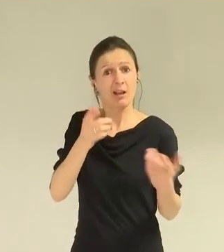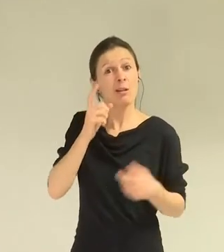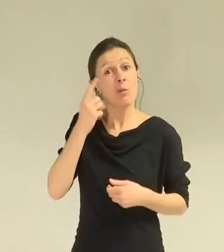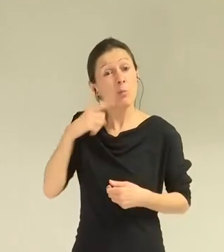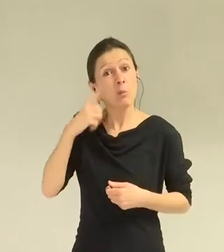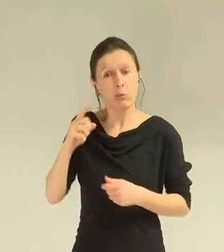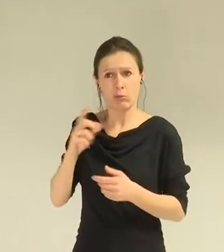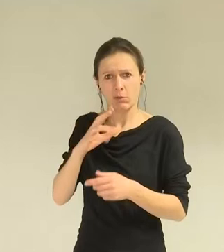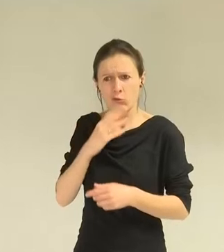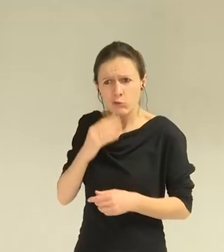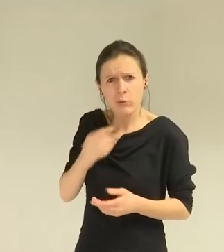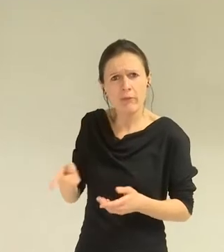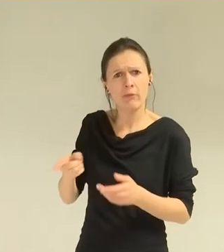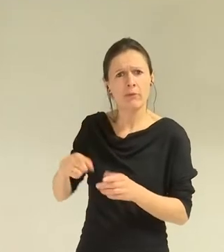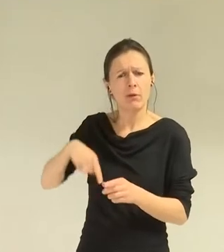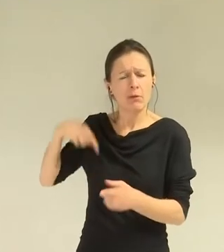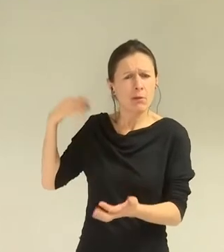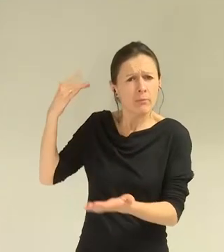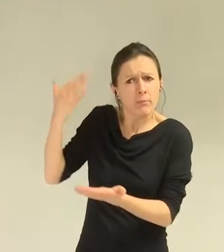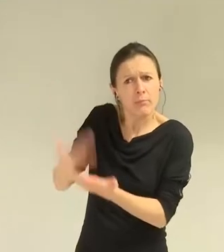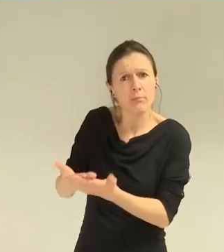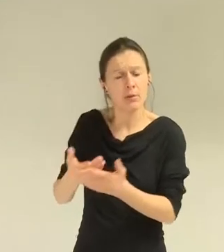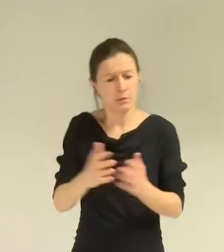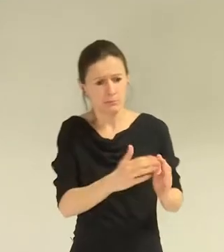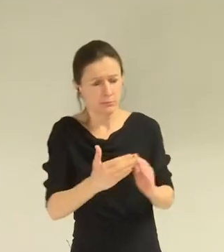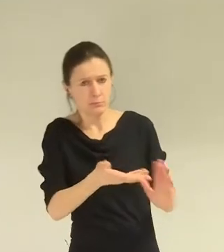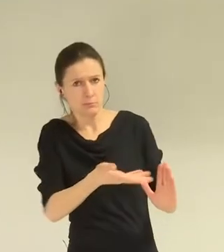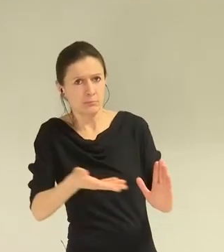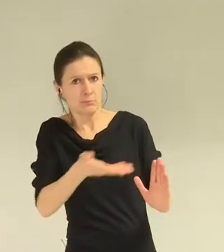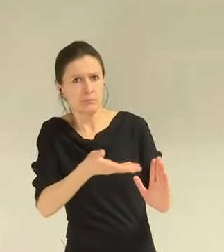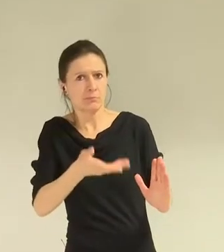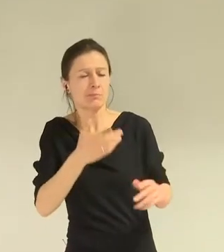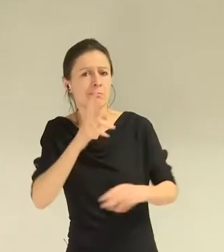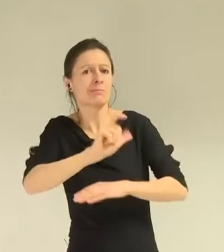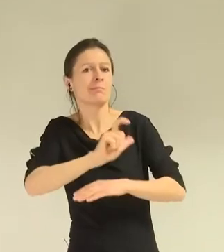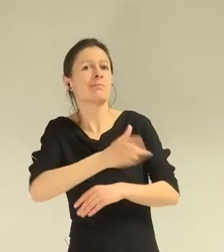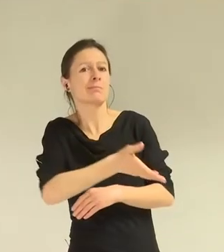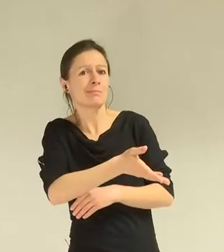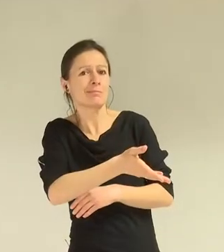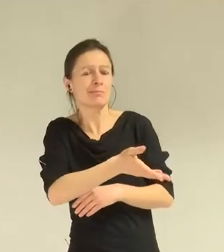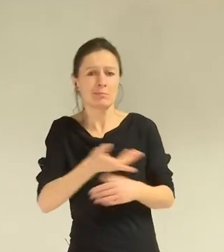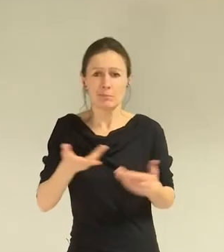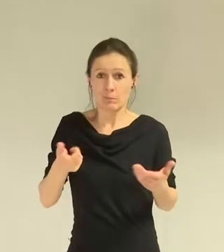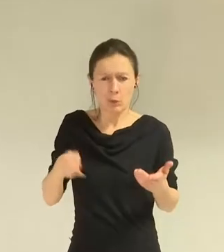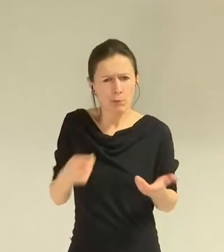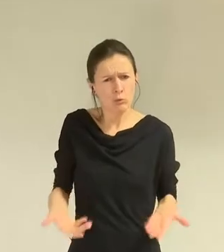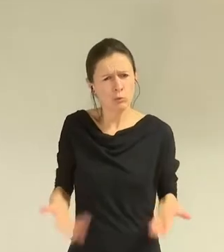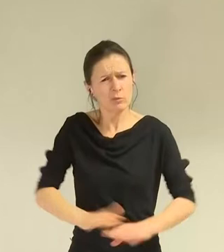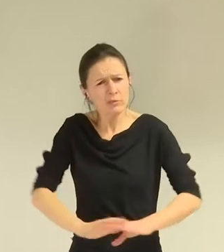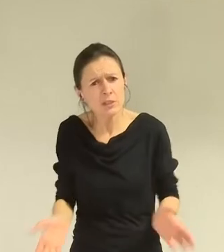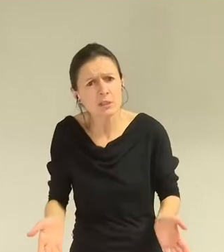entre est affligeant et ne devrait plus se produire à notre époque et ce qui se passe avec les ouïghours en chine est également